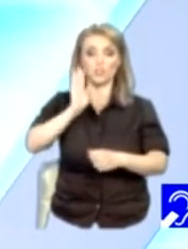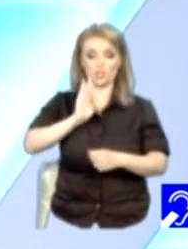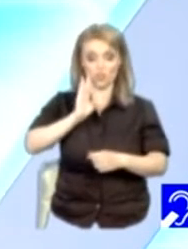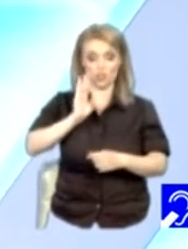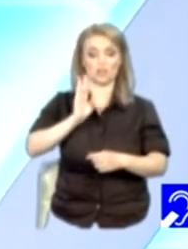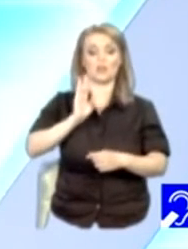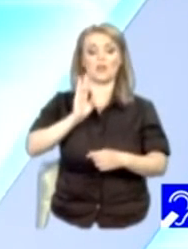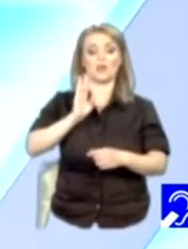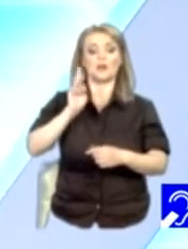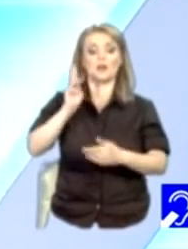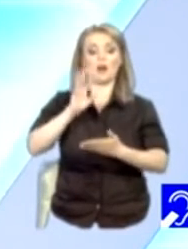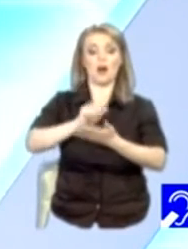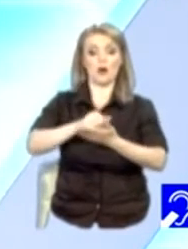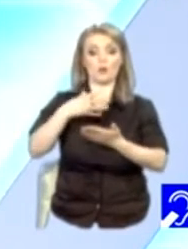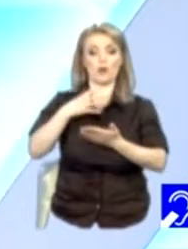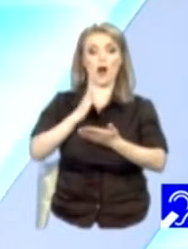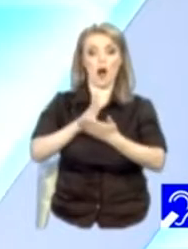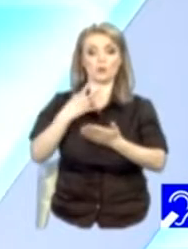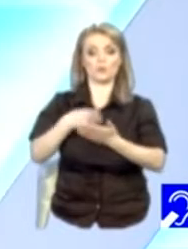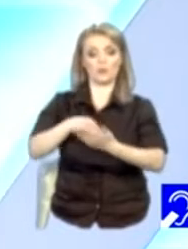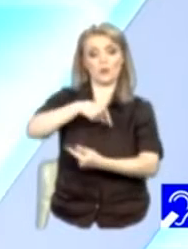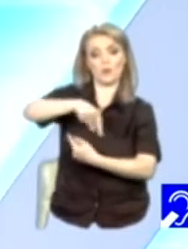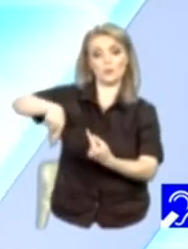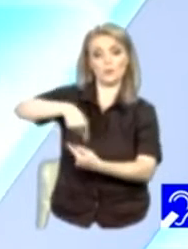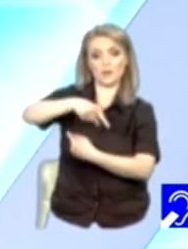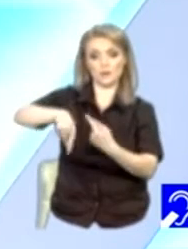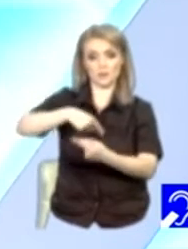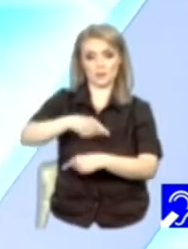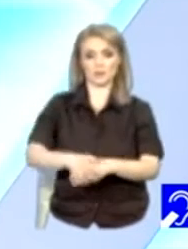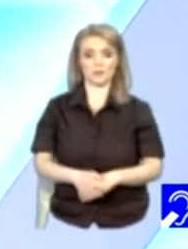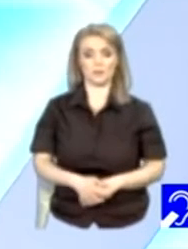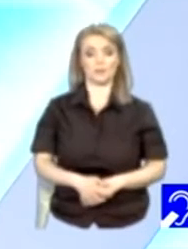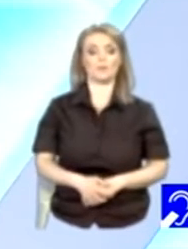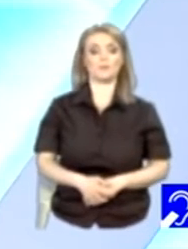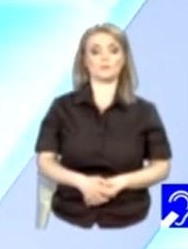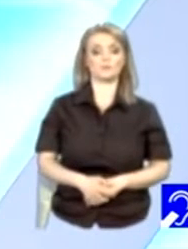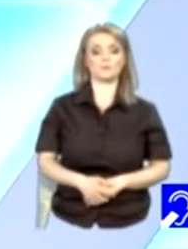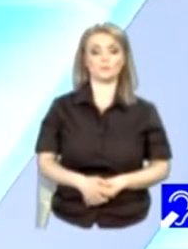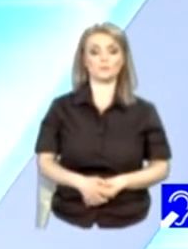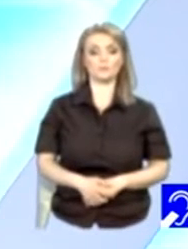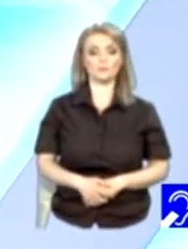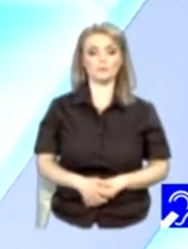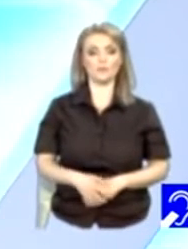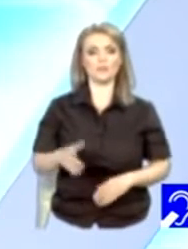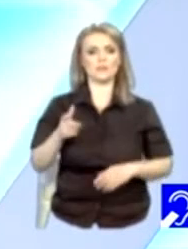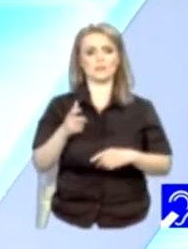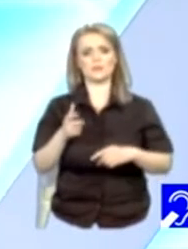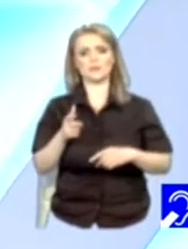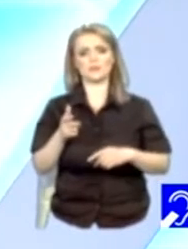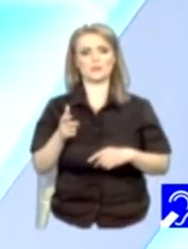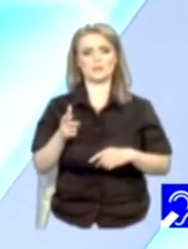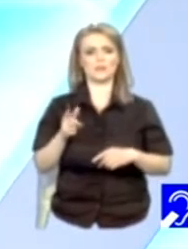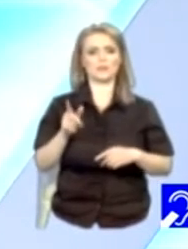socială este pe primul plan pentru Verzi anul acesta, în această campanie, iar cea mai mare parte